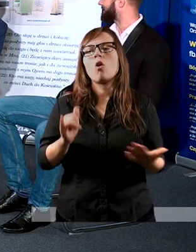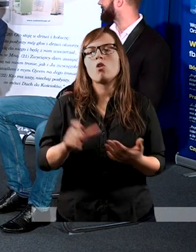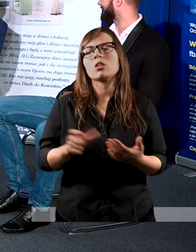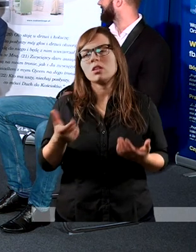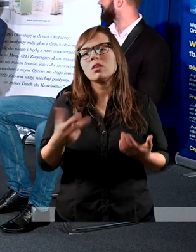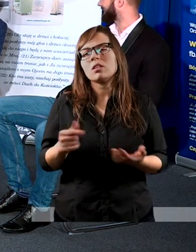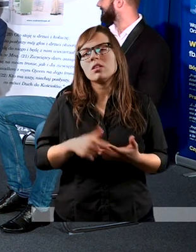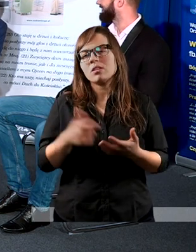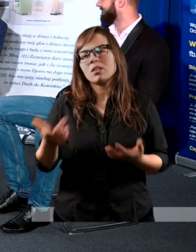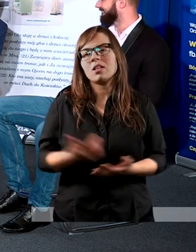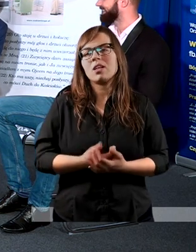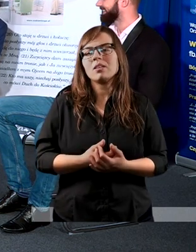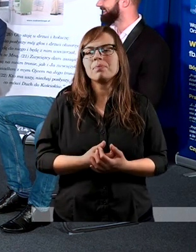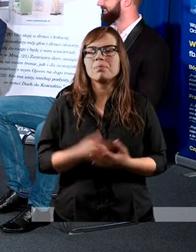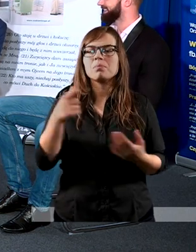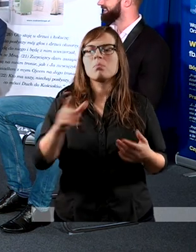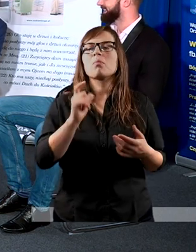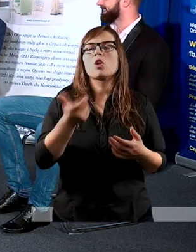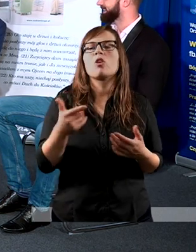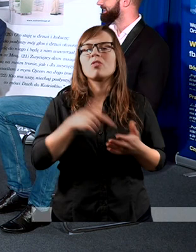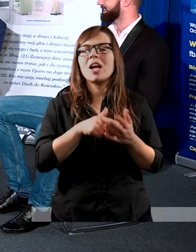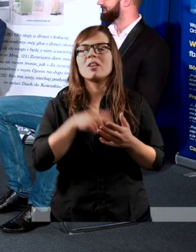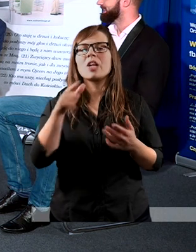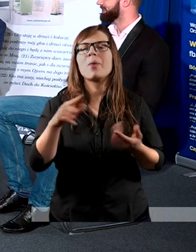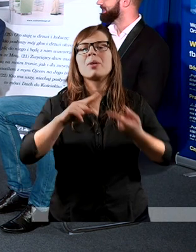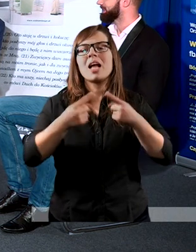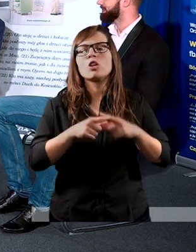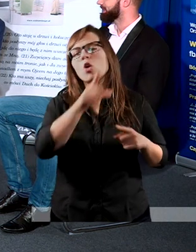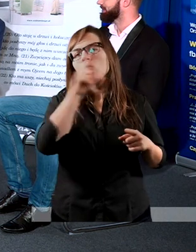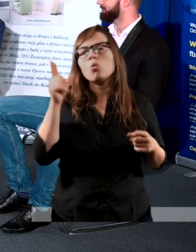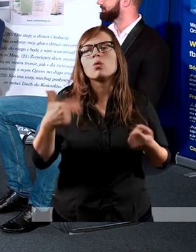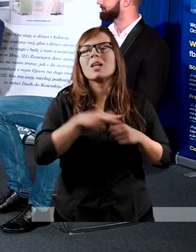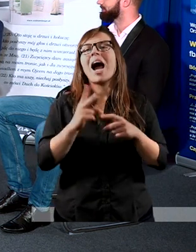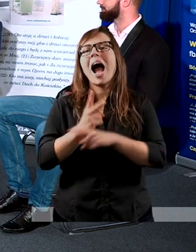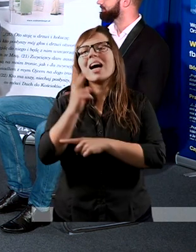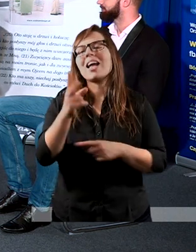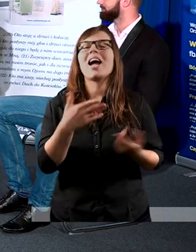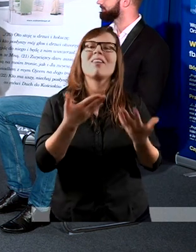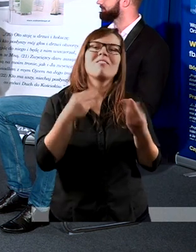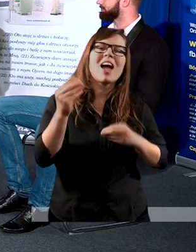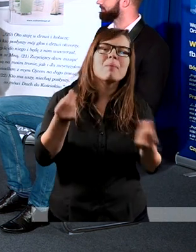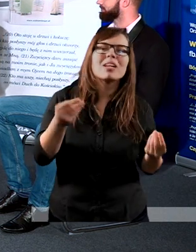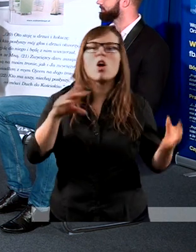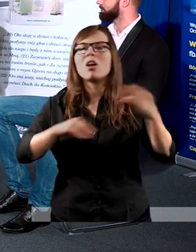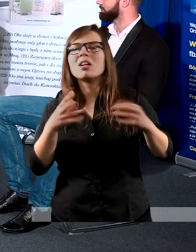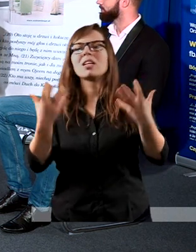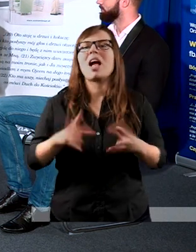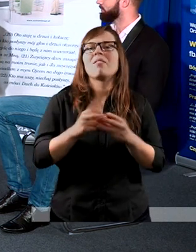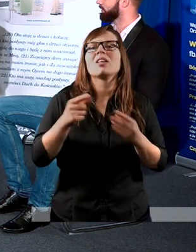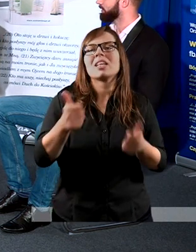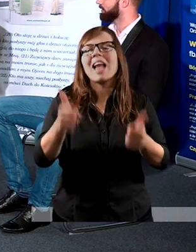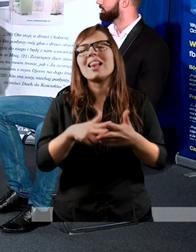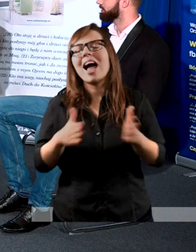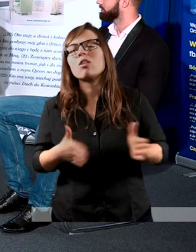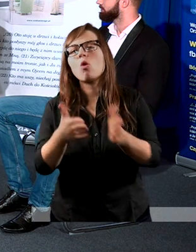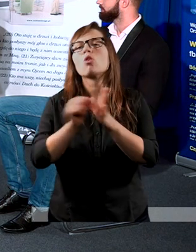najważniejsze. Ja powiem tak, jeżeli by ten sukces taki w tym sensie ludzkim, czyli ta kariera, nie wiem, wielkie pieniądze, miał stanąć nam na